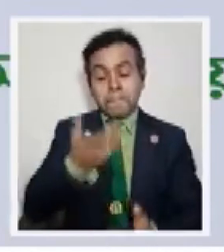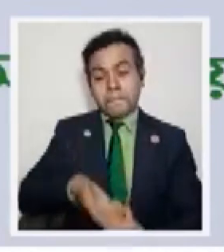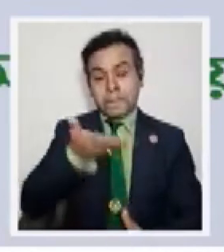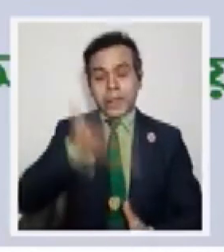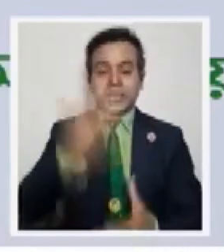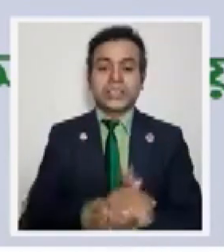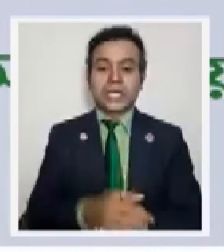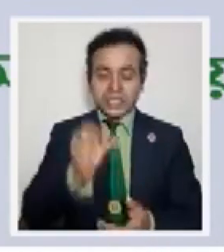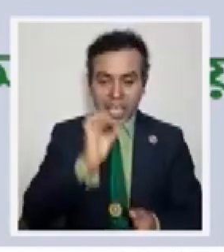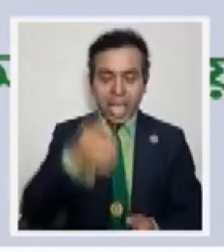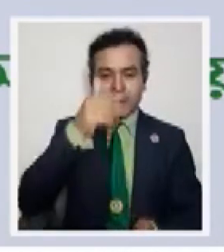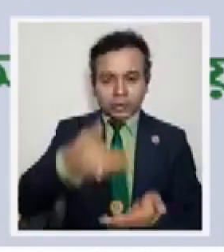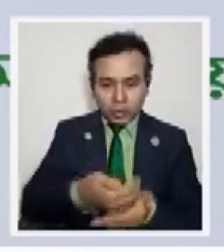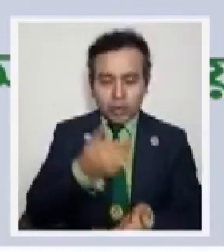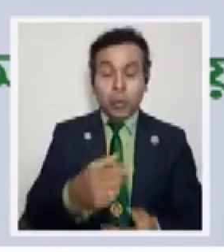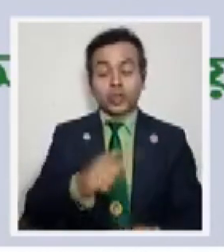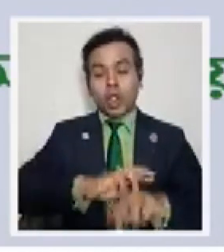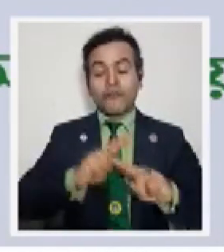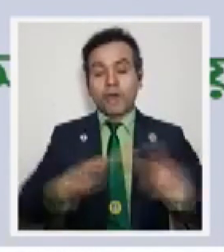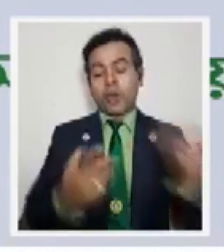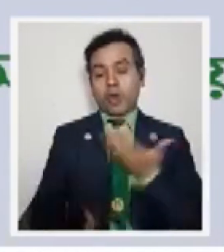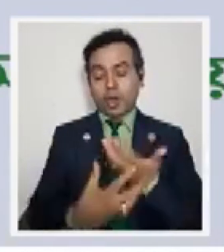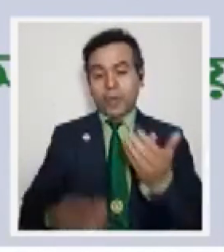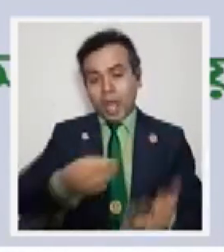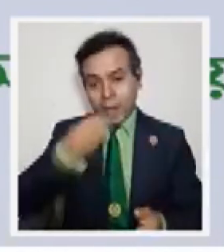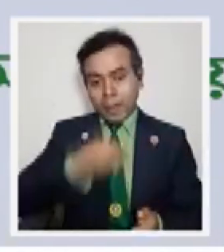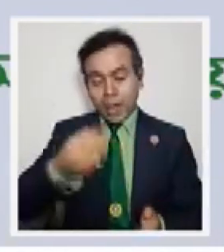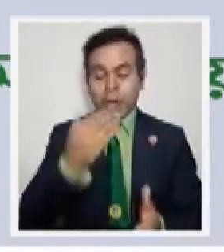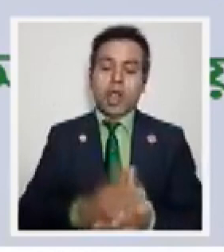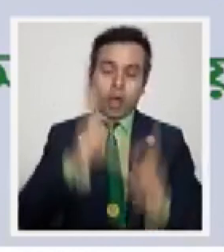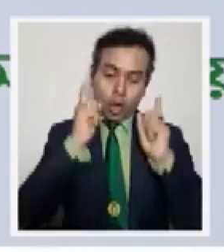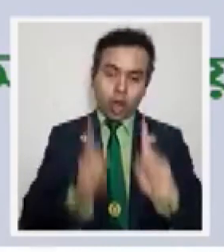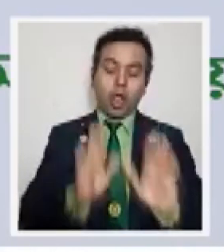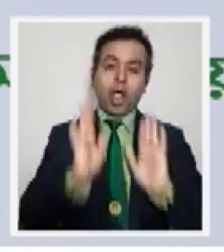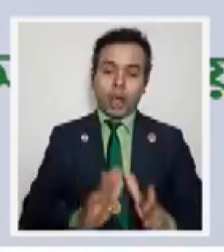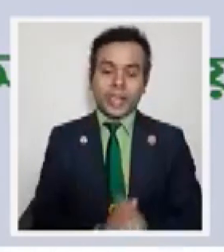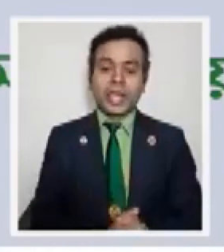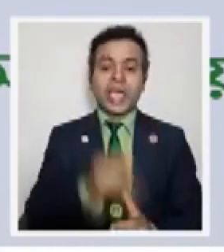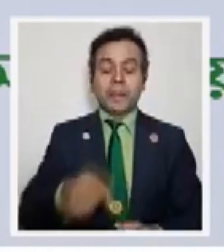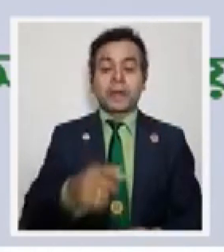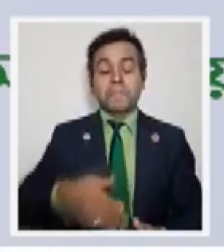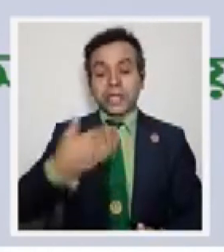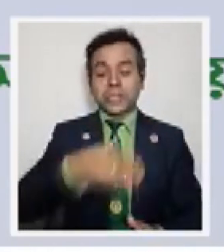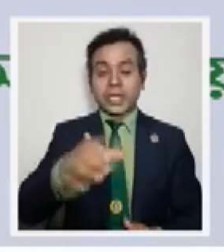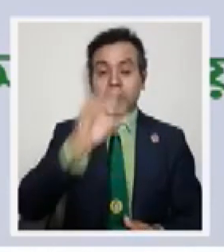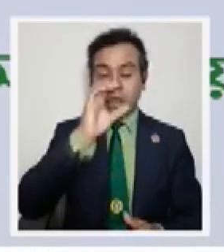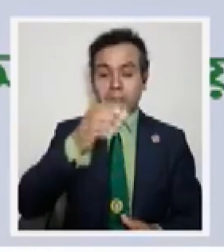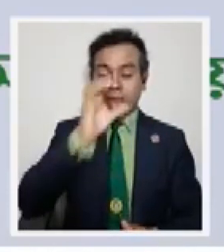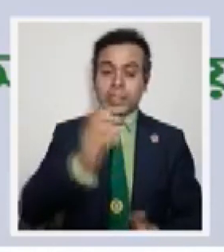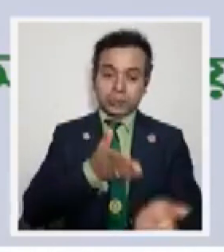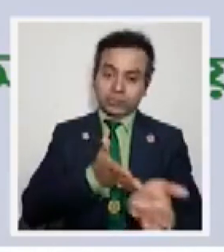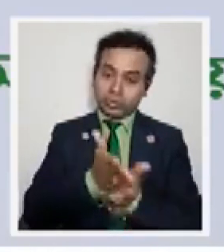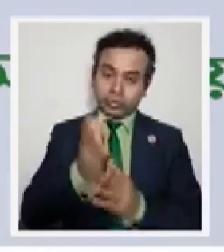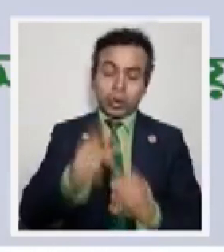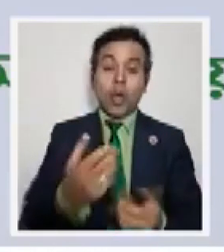মধ্যে রাখুন। বেশি করে তরল খাবার গ্রহণ করবেন এবং এটা প্রত্যেকের জন্য, আক্রান্ত হই বা না হই প্রত্যেকেই স্বাস্থ্যকর